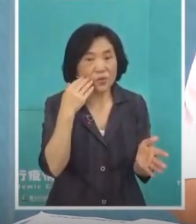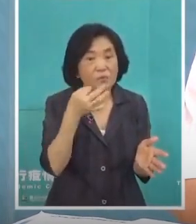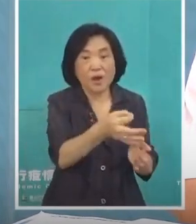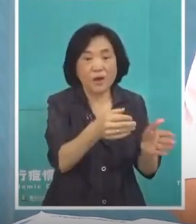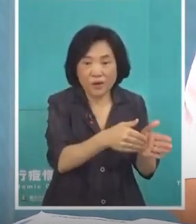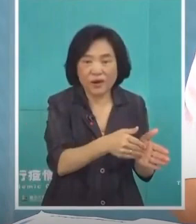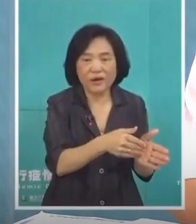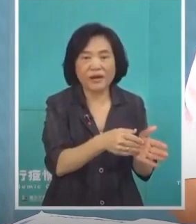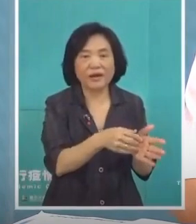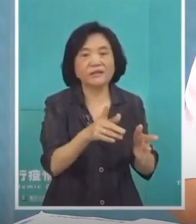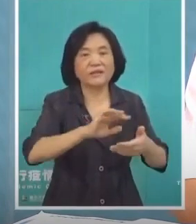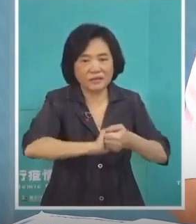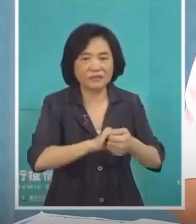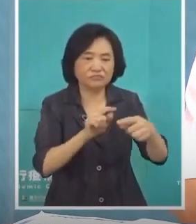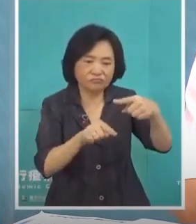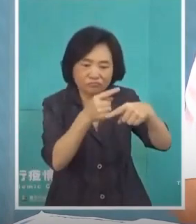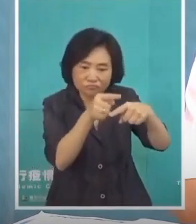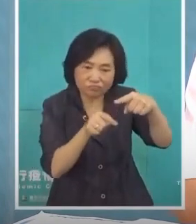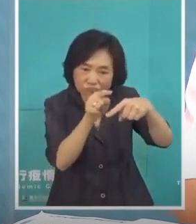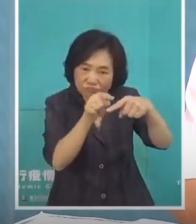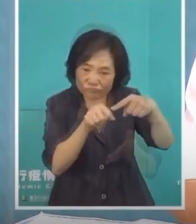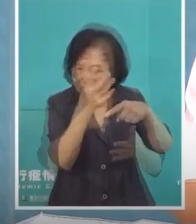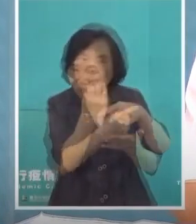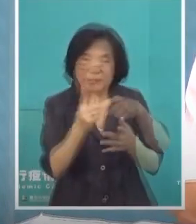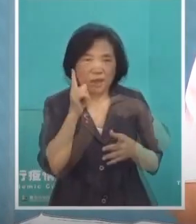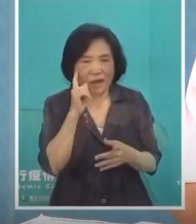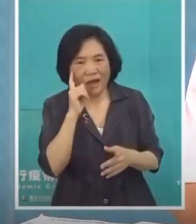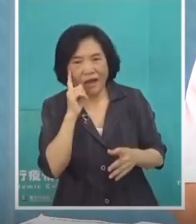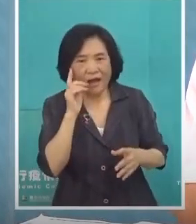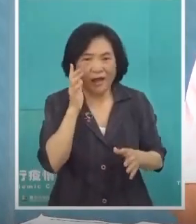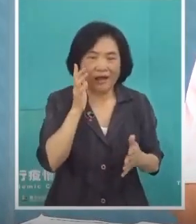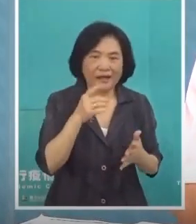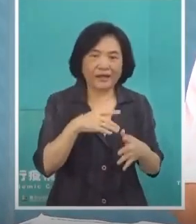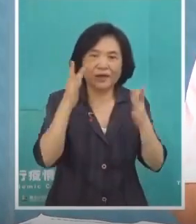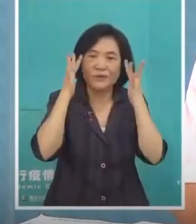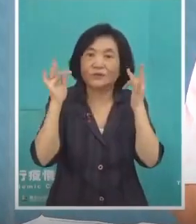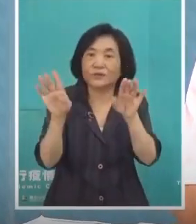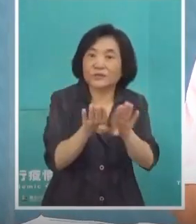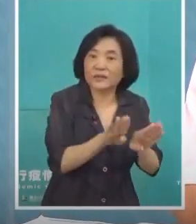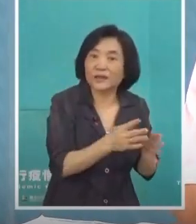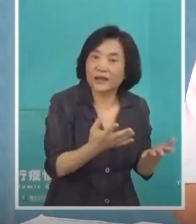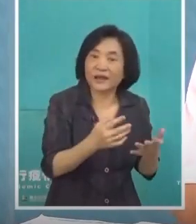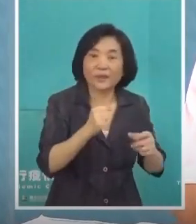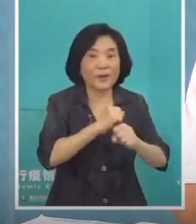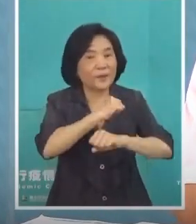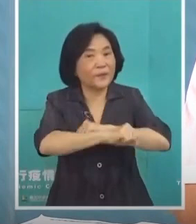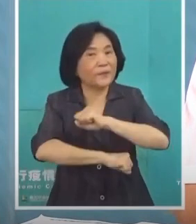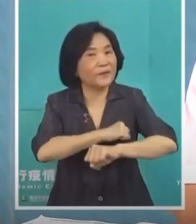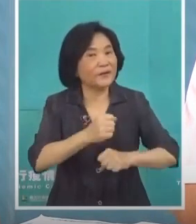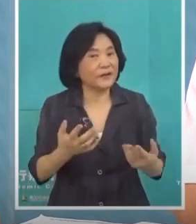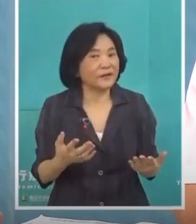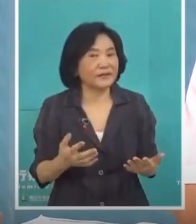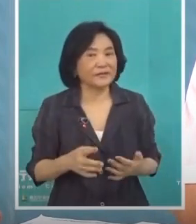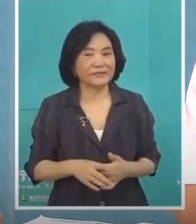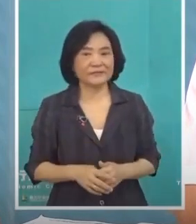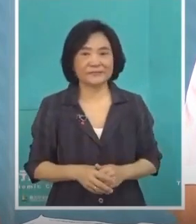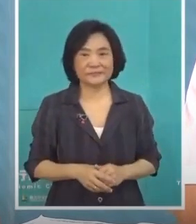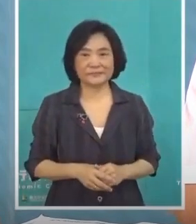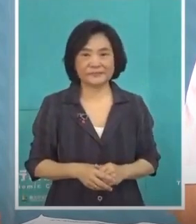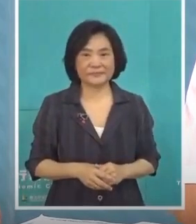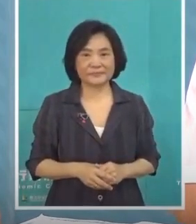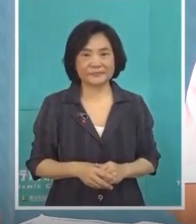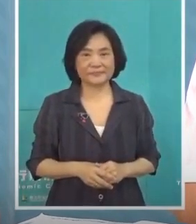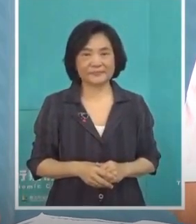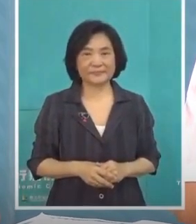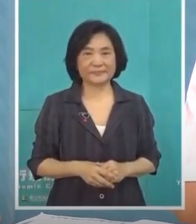那当然就是说你要按照比例那么来退费。那暑假的活动， 暑假的活动原则上我们会